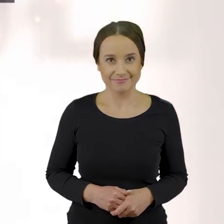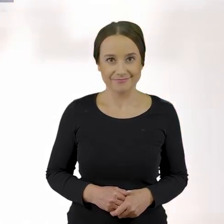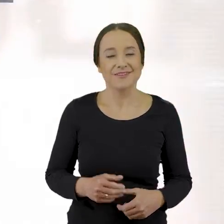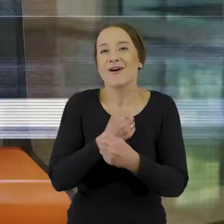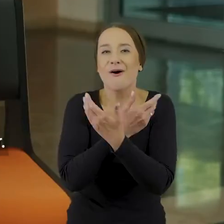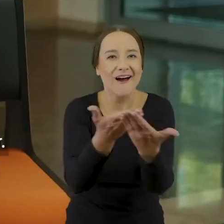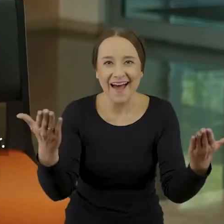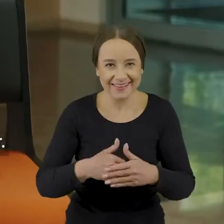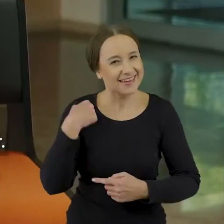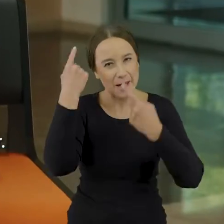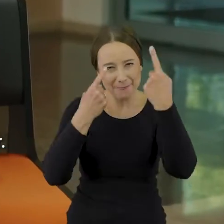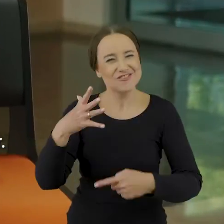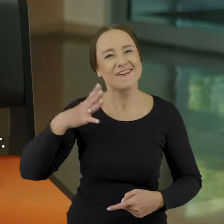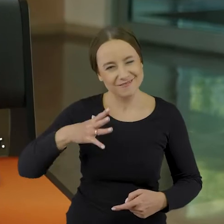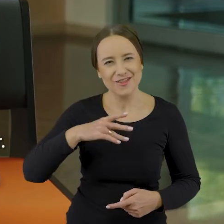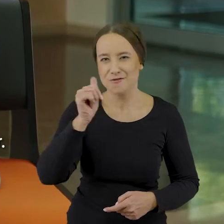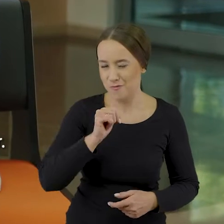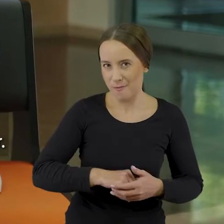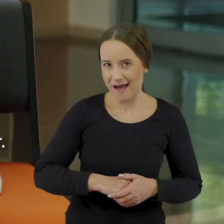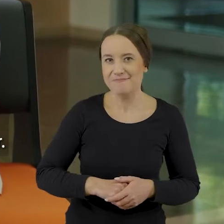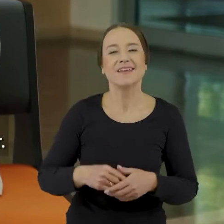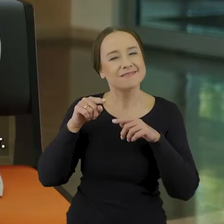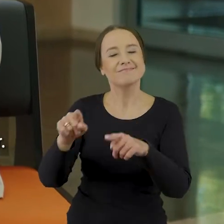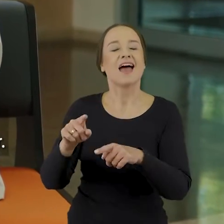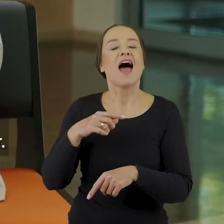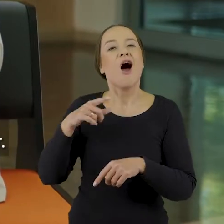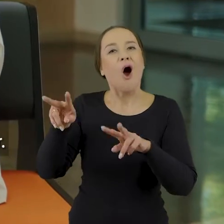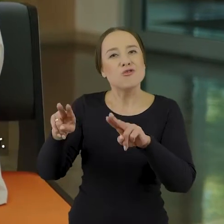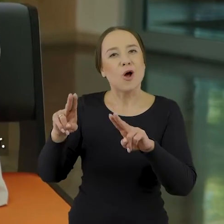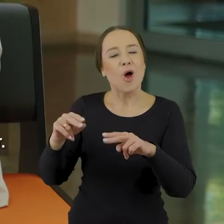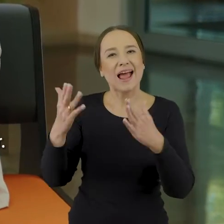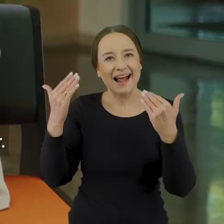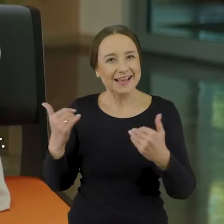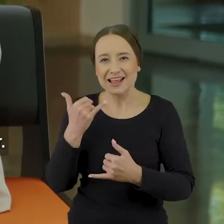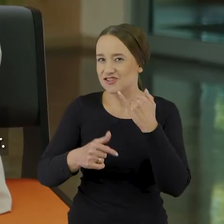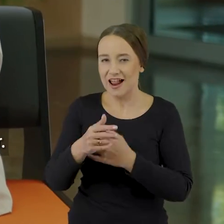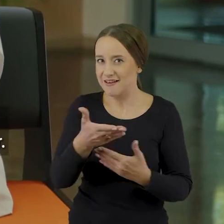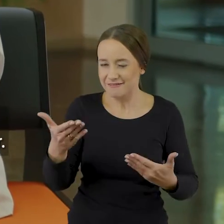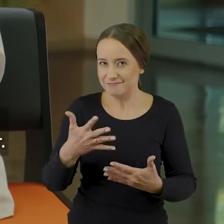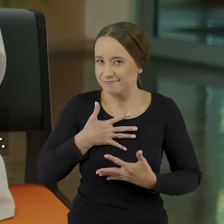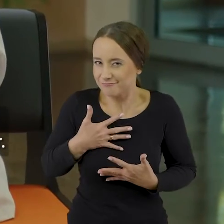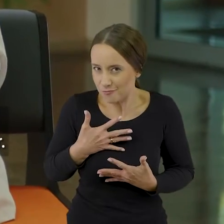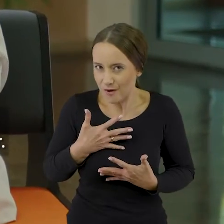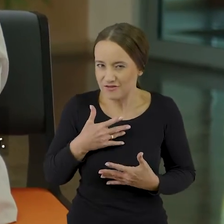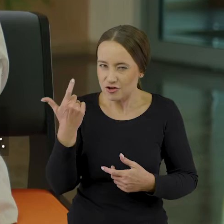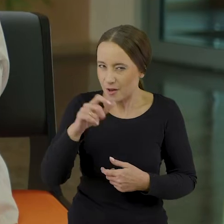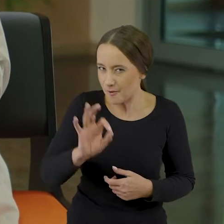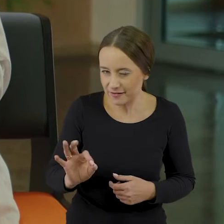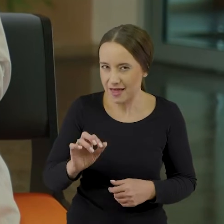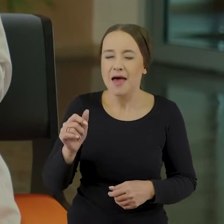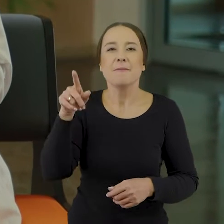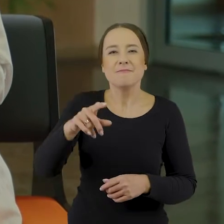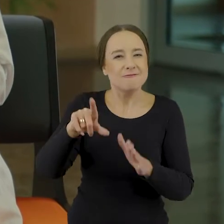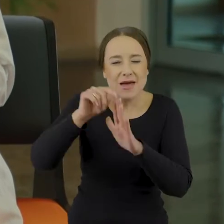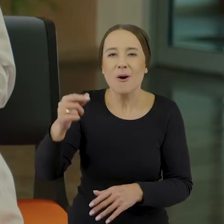można kochani Myślę że warto spróbować Onkologii klinicznej Jeżeli nawet nie czujecie że to jest na pewno ten 100% wybór ale